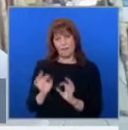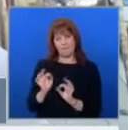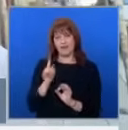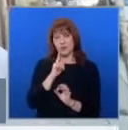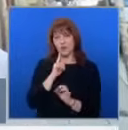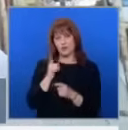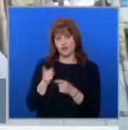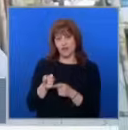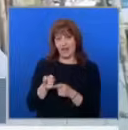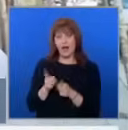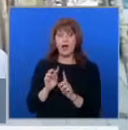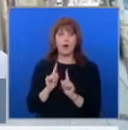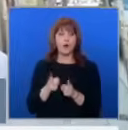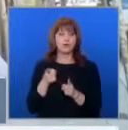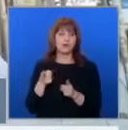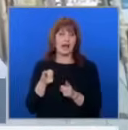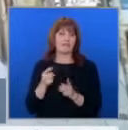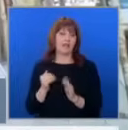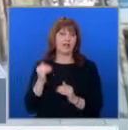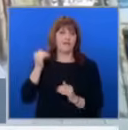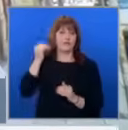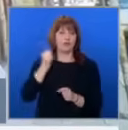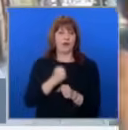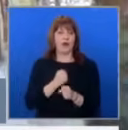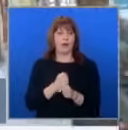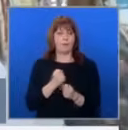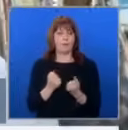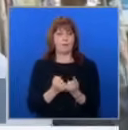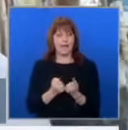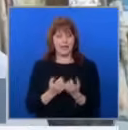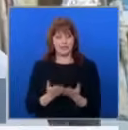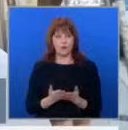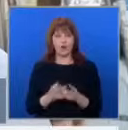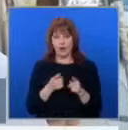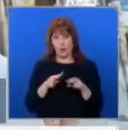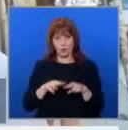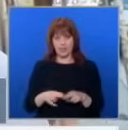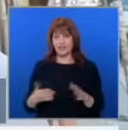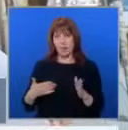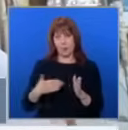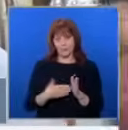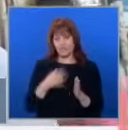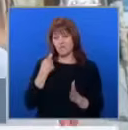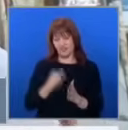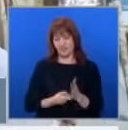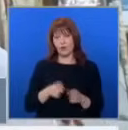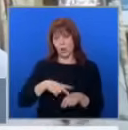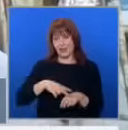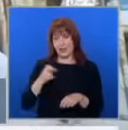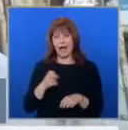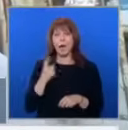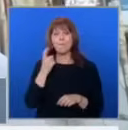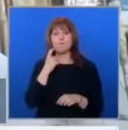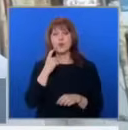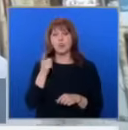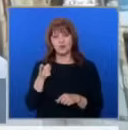човек, който трябва да бъде на най-високата позиция в държавата. Твърдо ли оставате опозиция? Да, твърдо оставаме опозиция. Господин Борисов